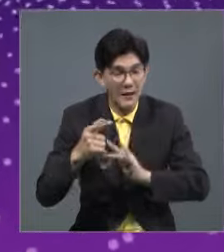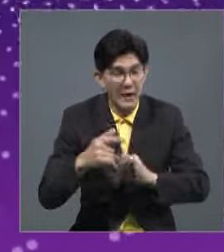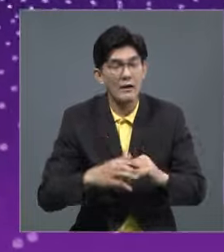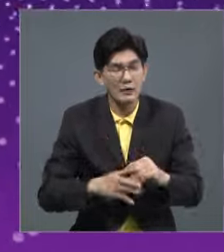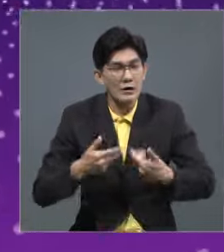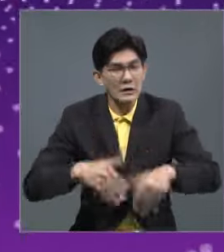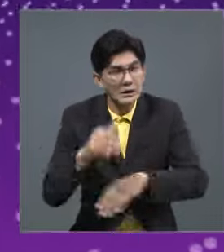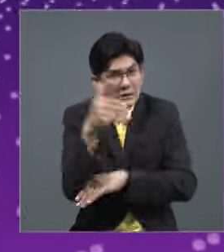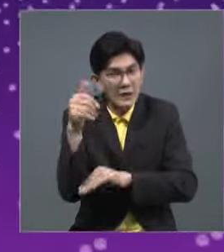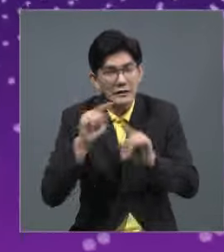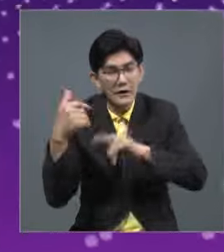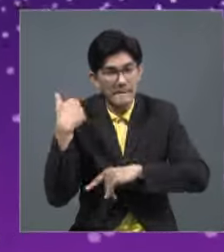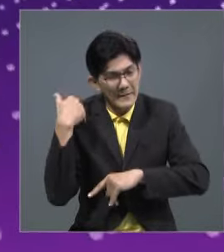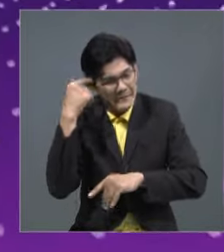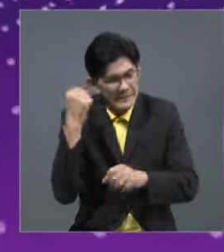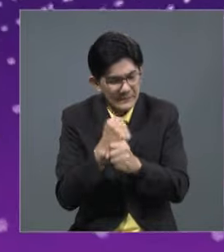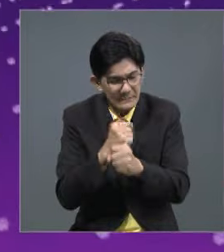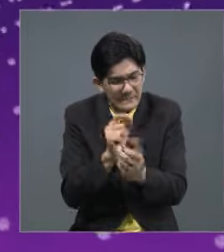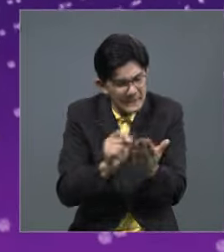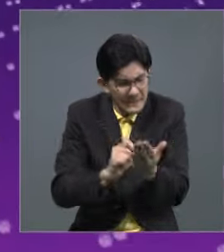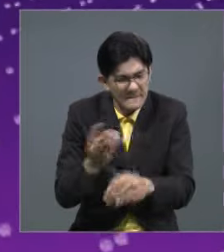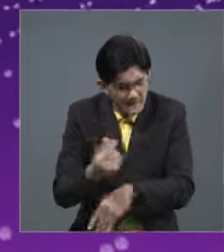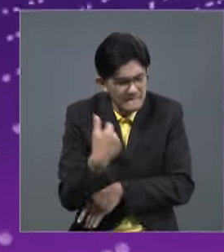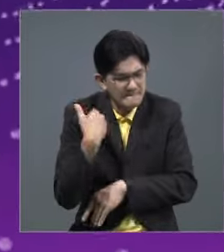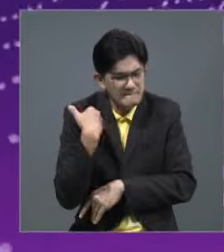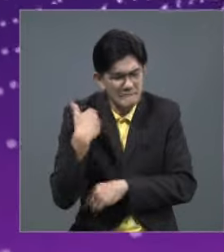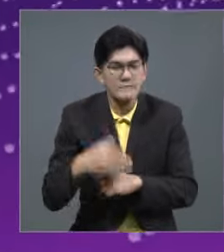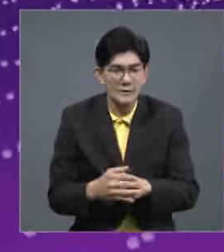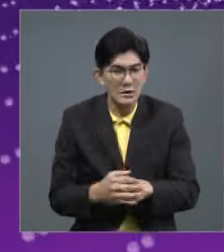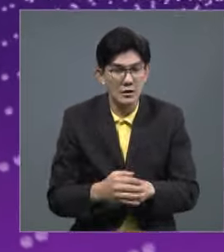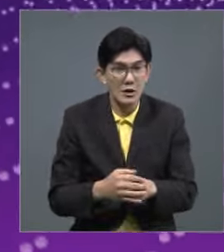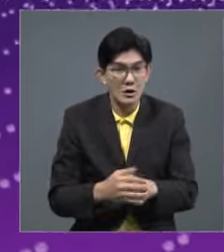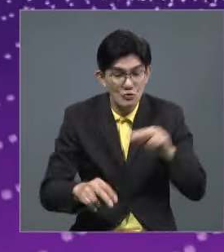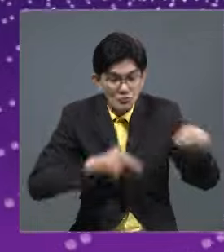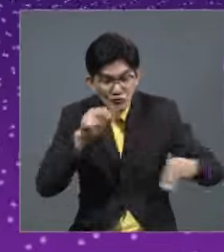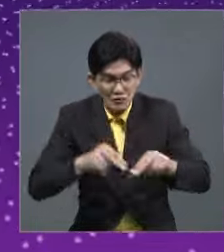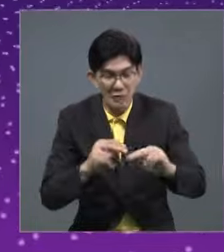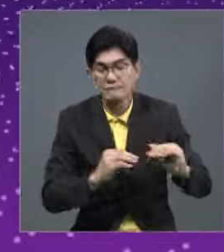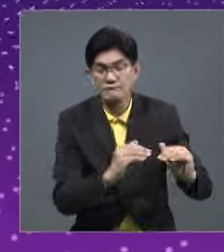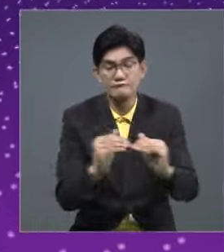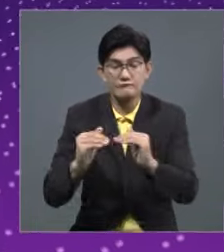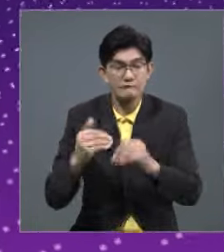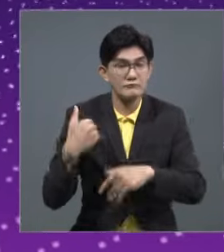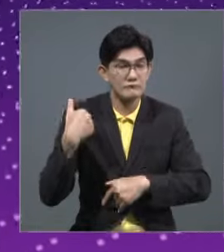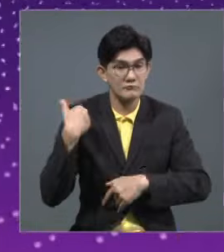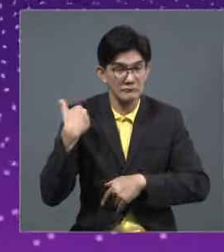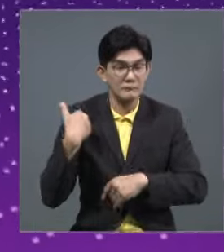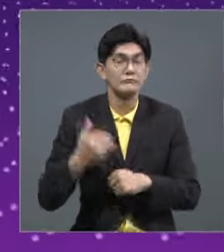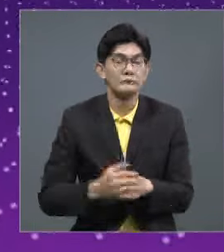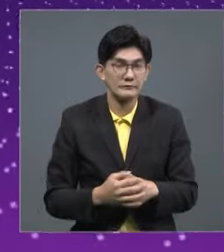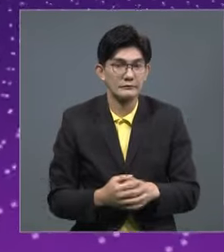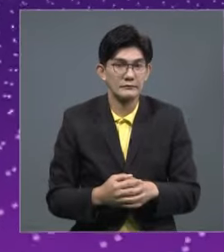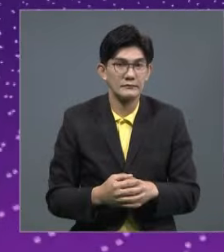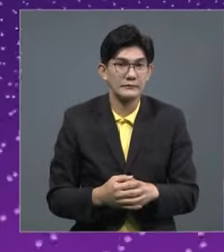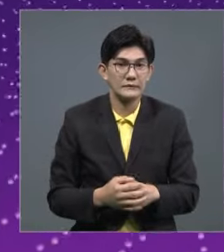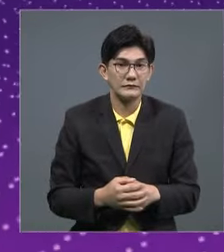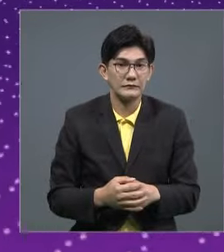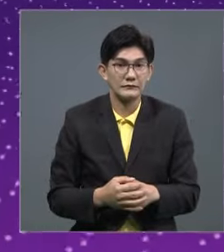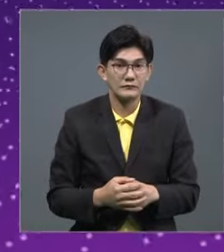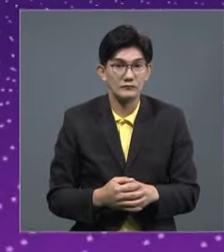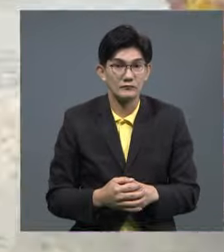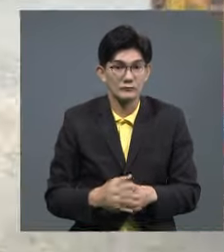ยเร็วย้ำบอกนะคะว่าเจ้าหน้าที่เนี่ยจะดูแลกลุ่มชาติพันธุ์อย่างเสมอภาครวมถึงมีความเท่าเทียมด้วยค่ะน